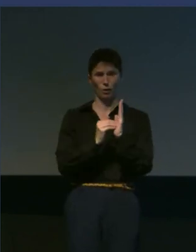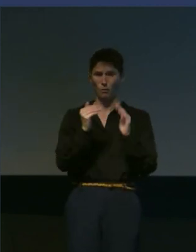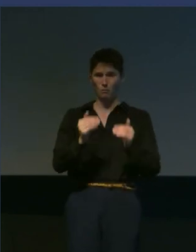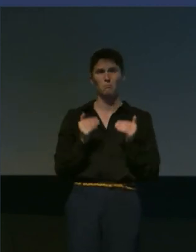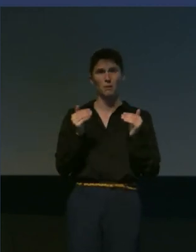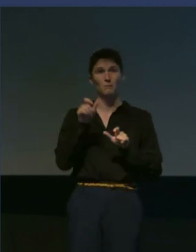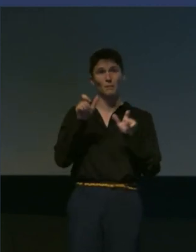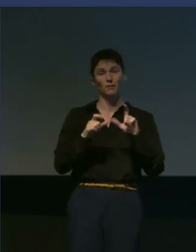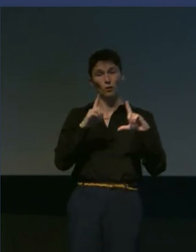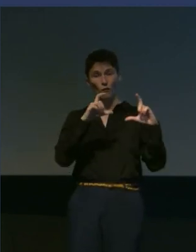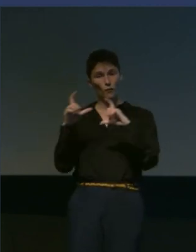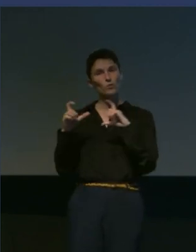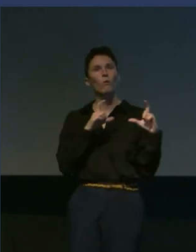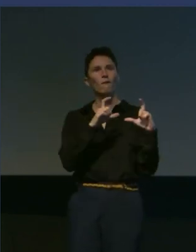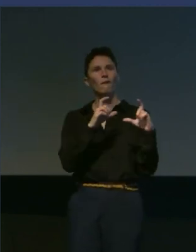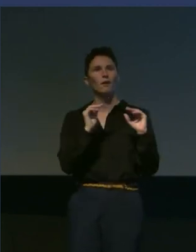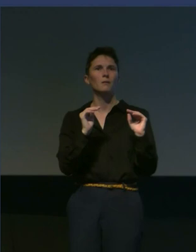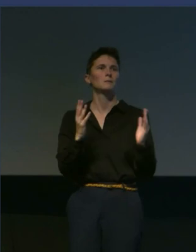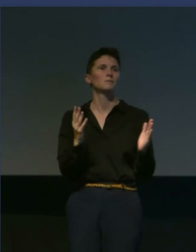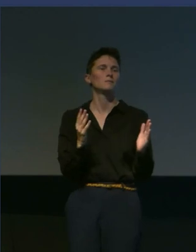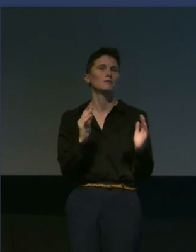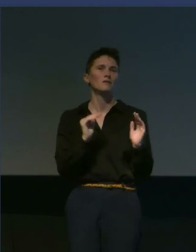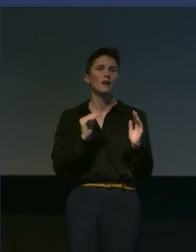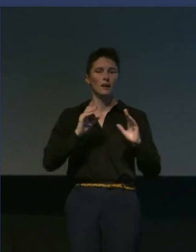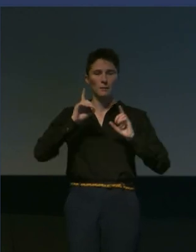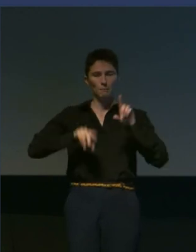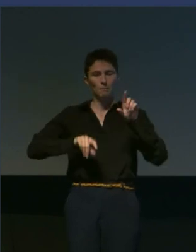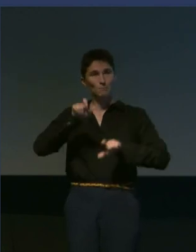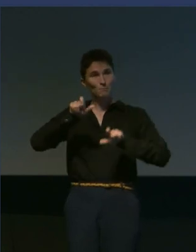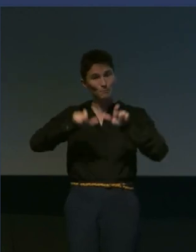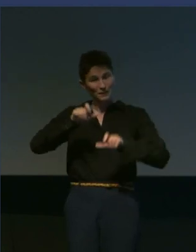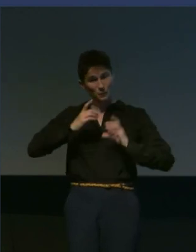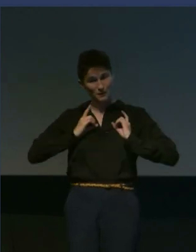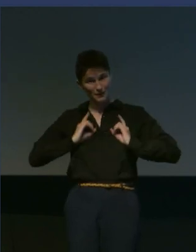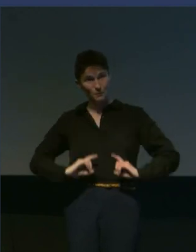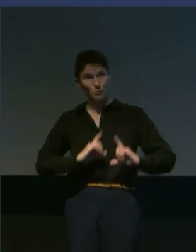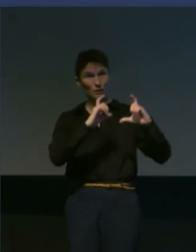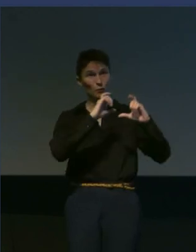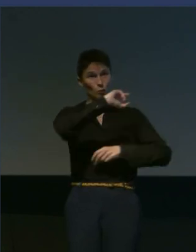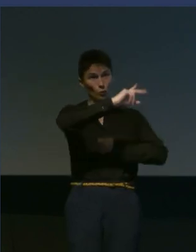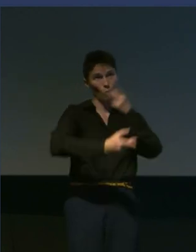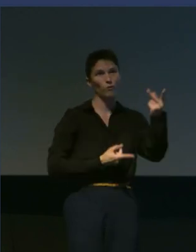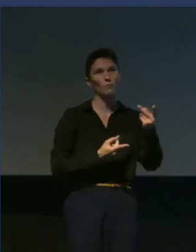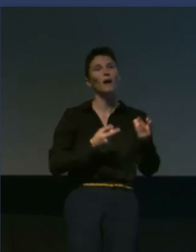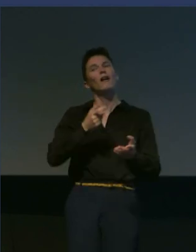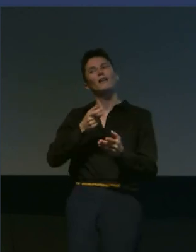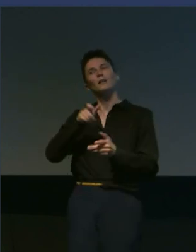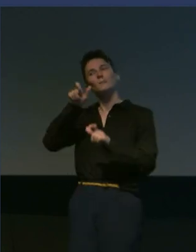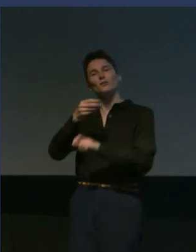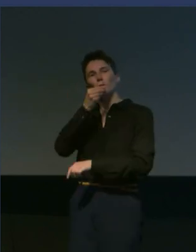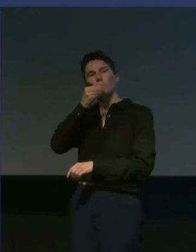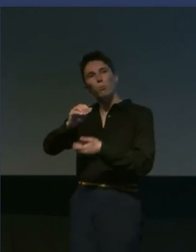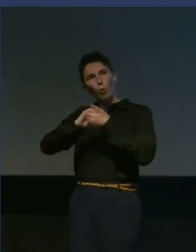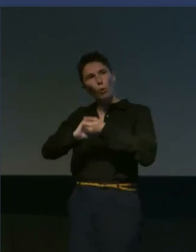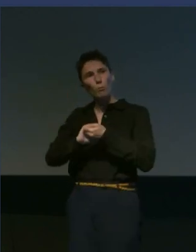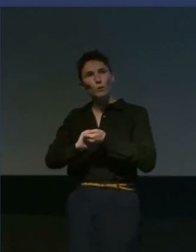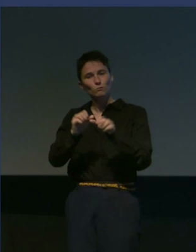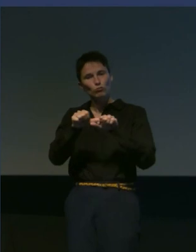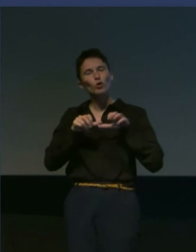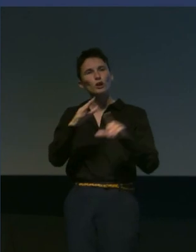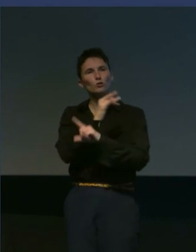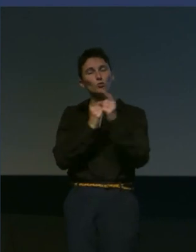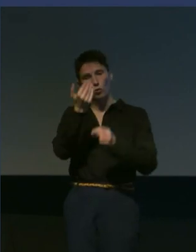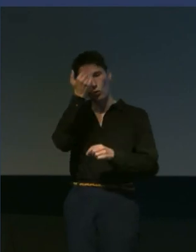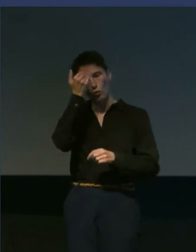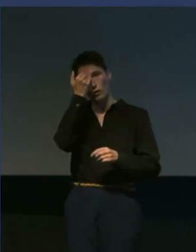voyait des photos, il y avait quand même des députés qui nous ont envoyé des photos à Thomas, du coup, à Bempet, c'est connu sur les réseaux sociaux, c'est